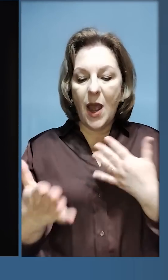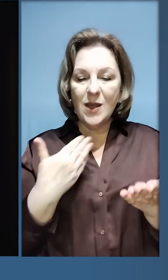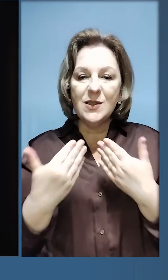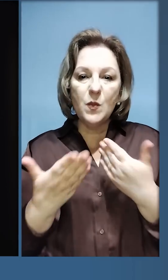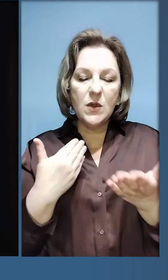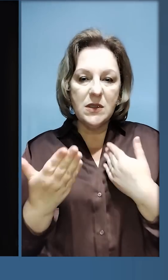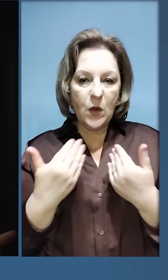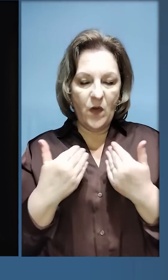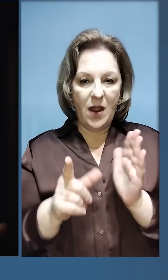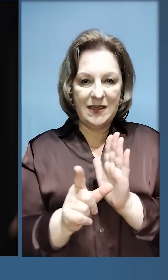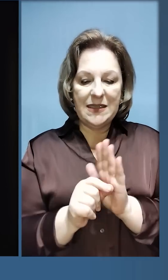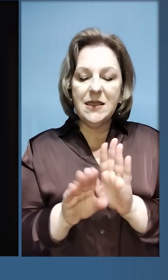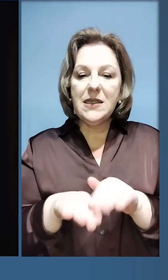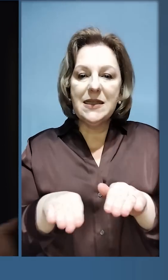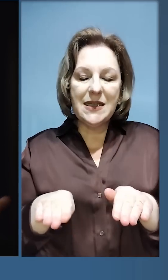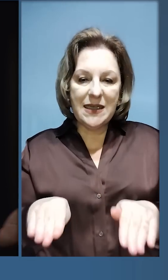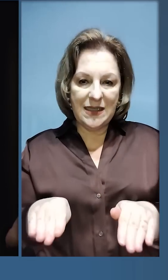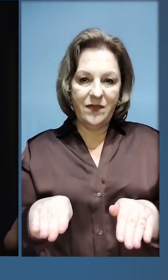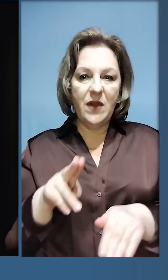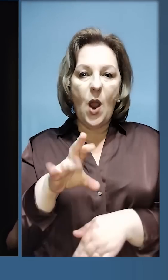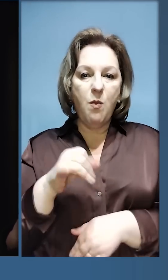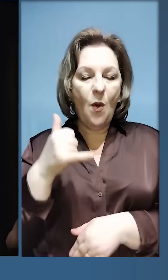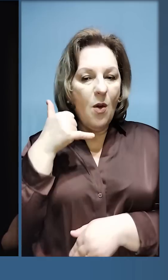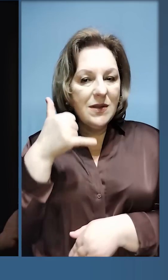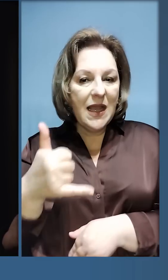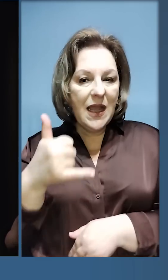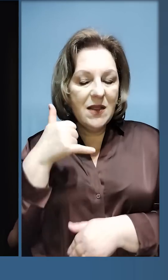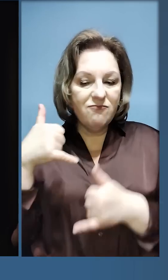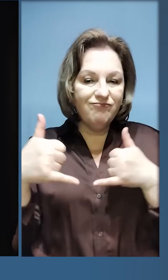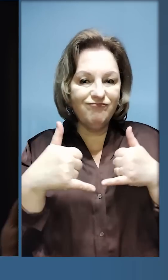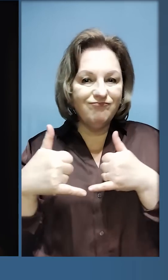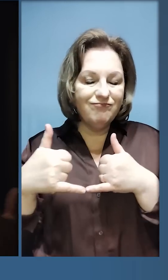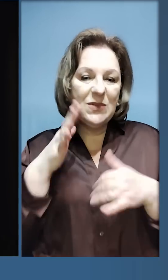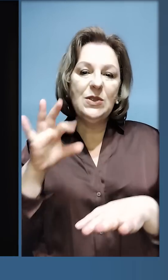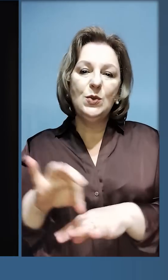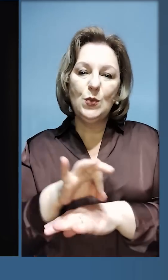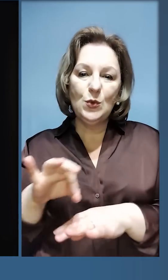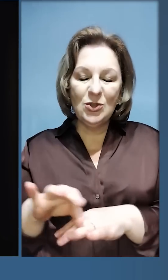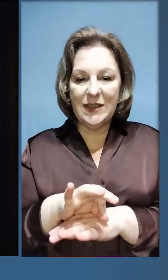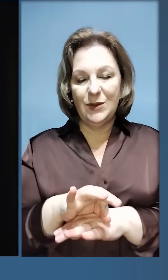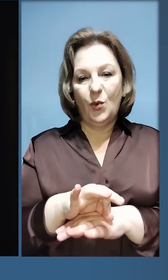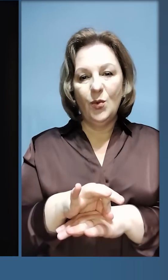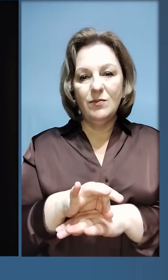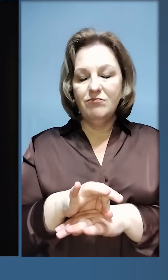я можу поспілкуватись з дітьми по телефону або з дружиною.